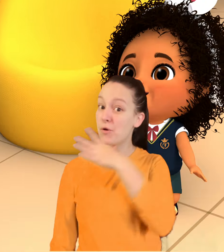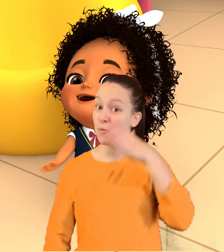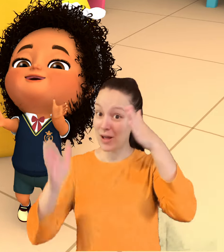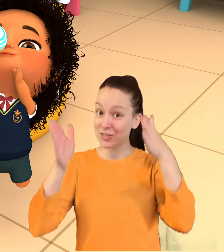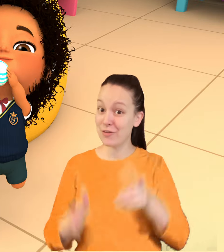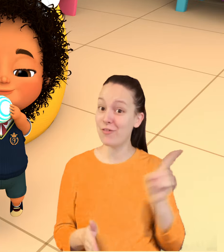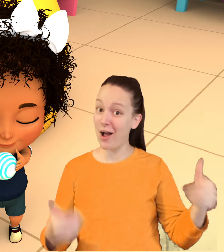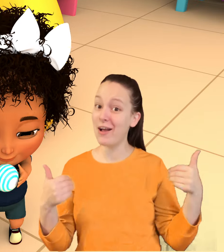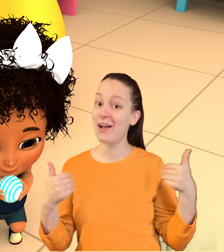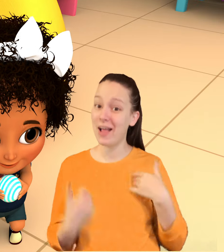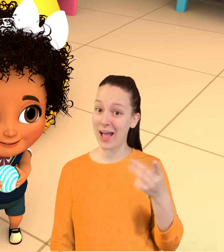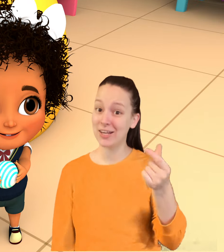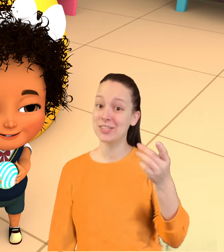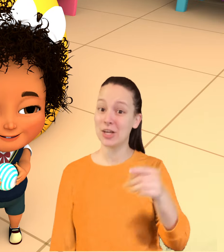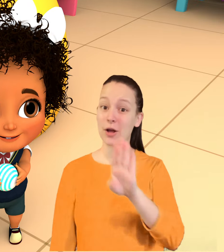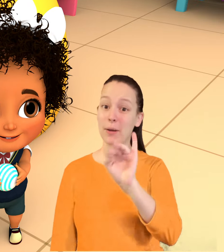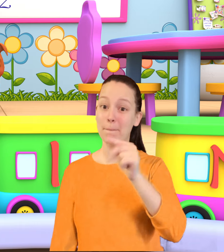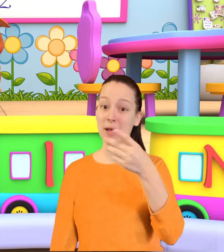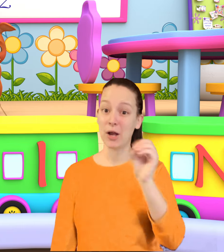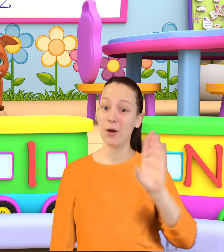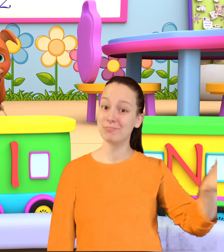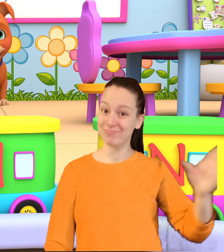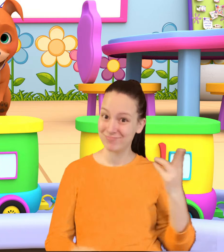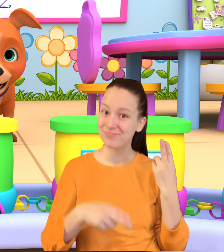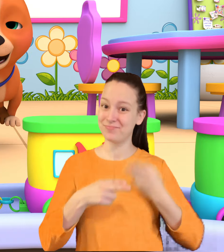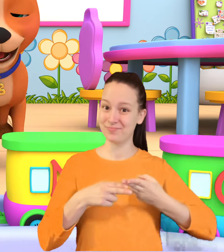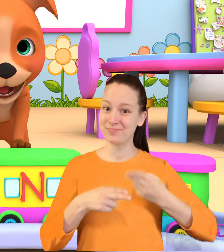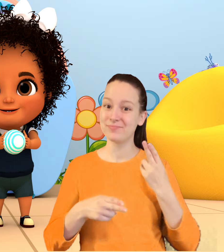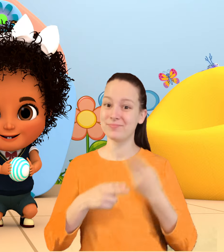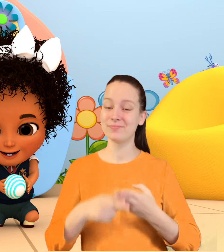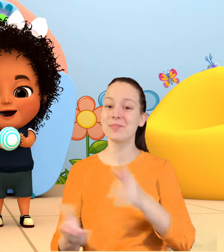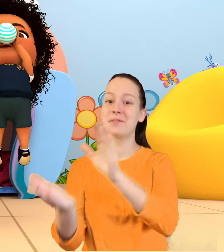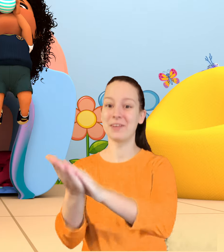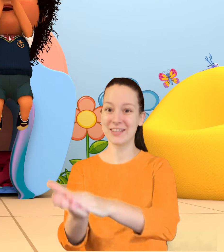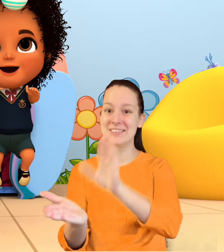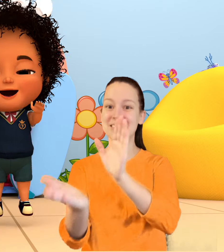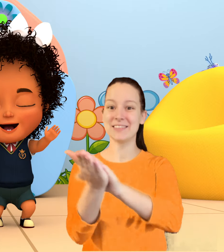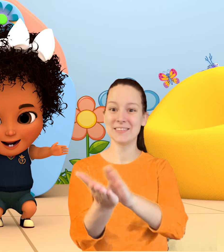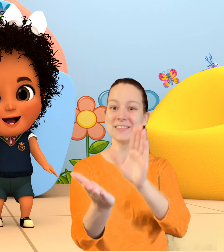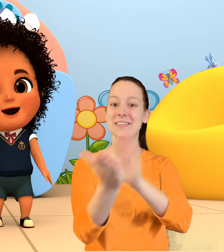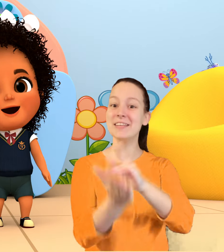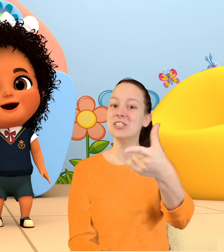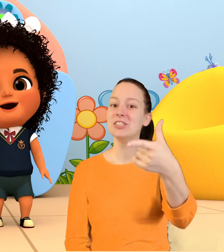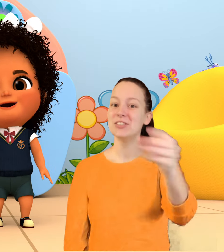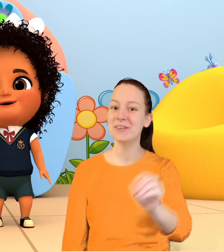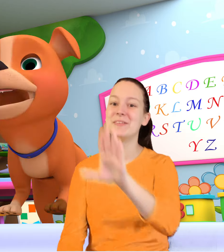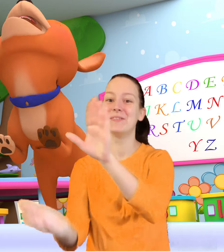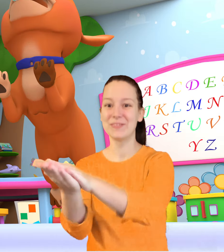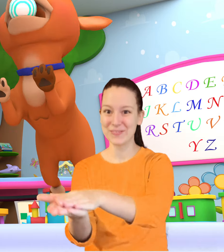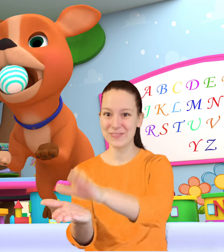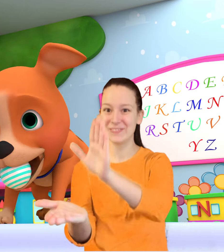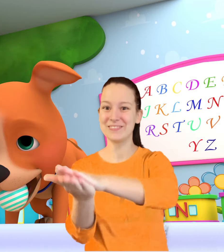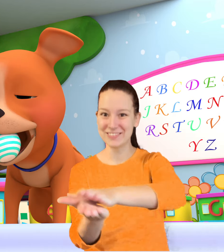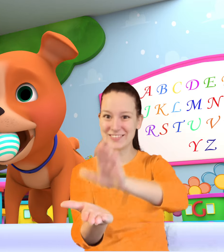ビンゴノフのわんこの名前はビンゴ